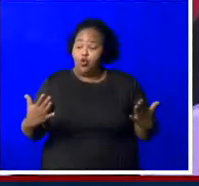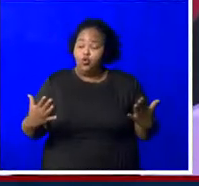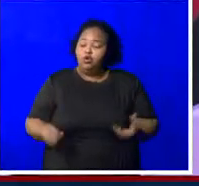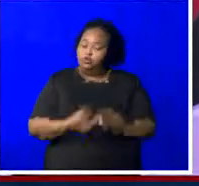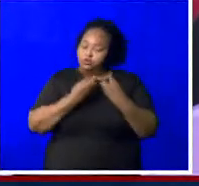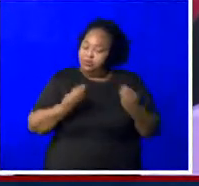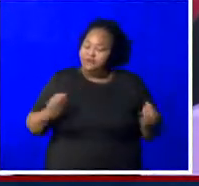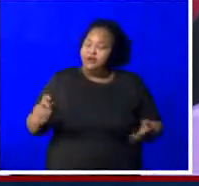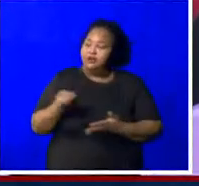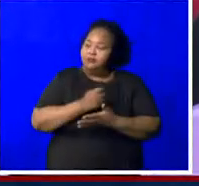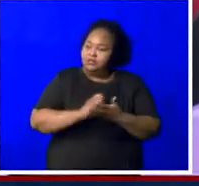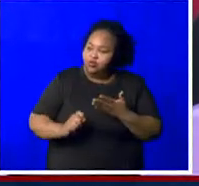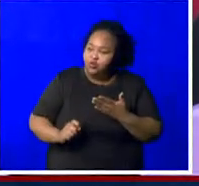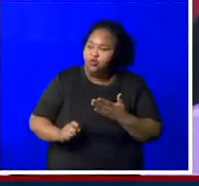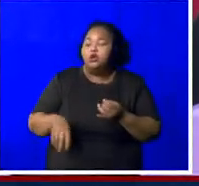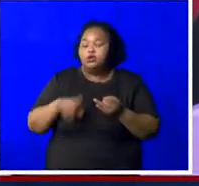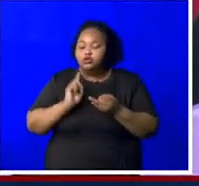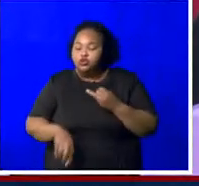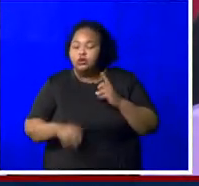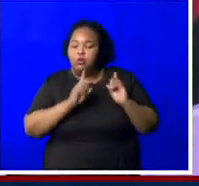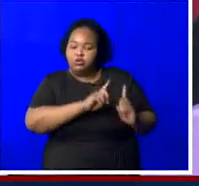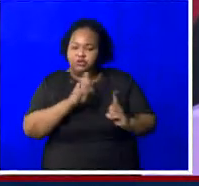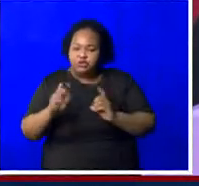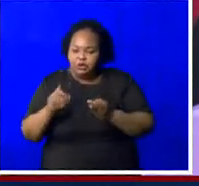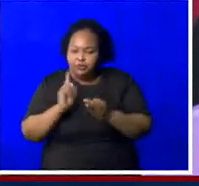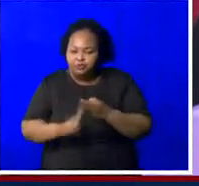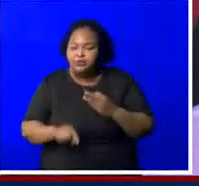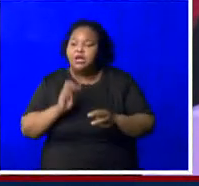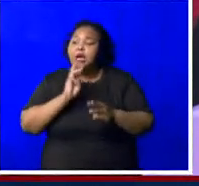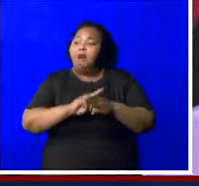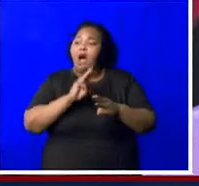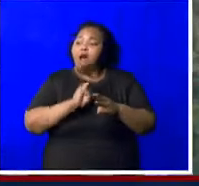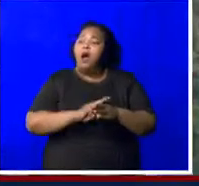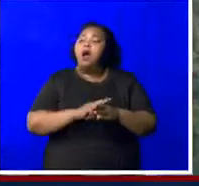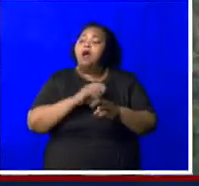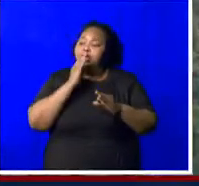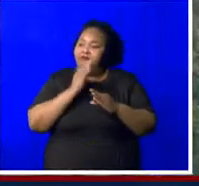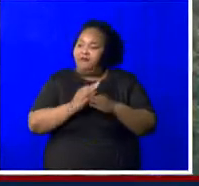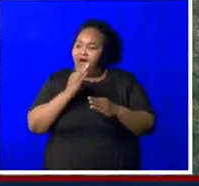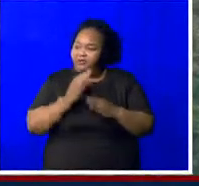yabantu abesikolwa bothishela kanye nebatali kwekuthi bachubeke